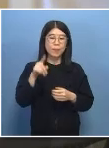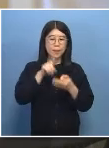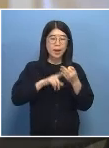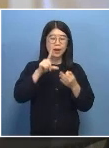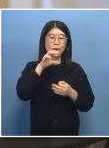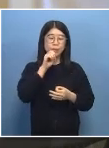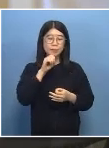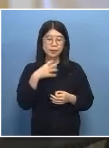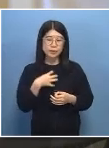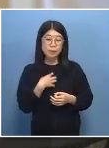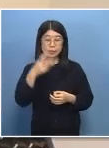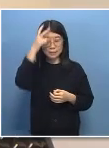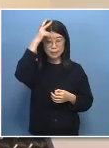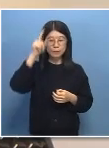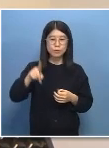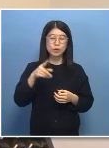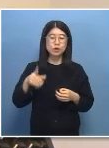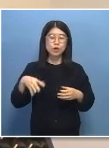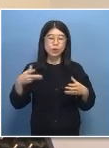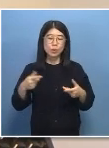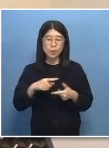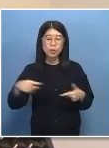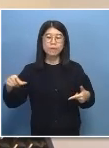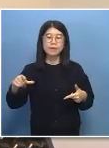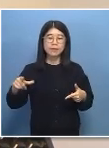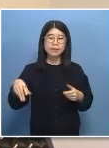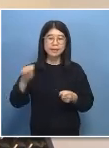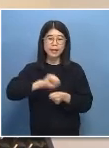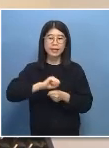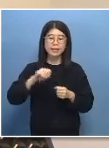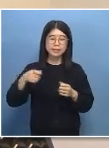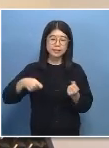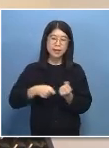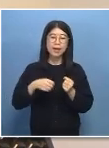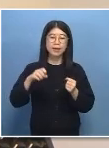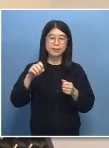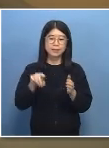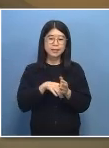政府應該更廣泛鋪設充電設施，更加能夠吸引